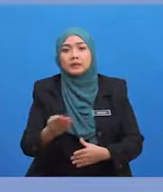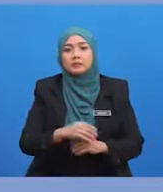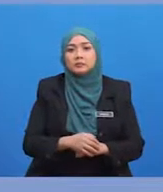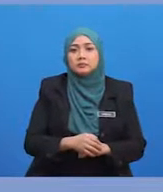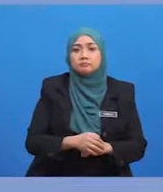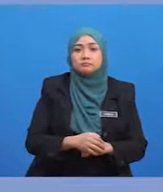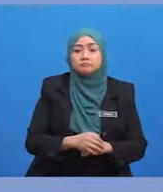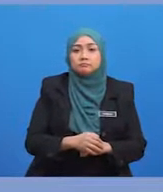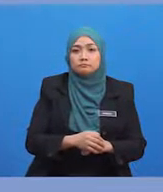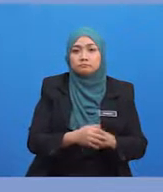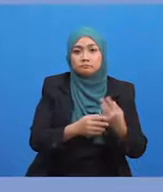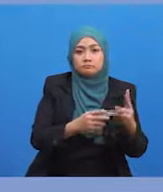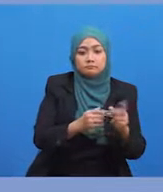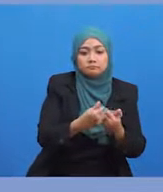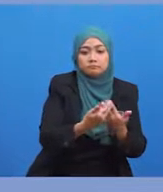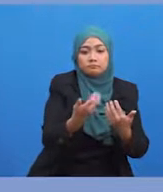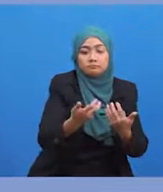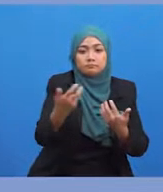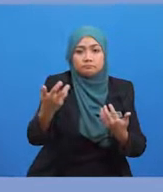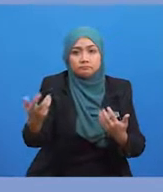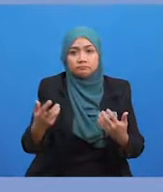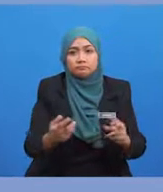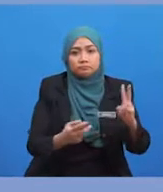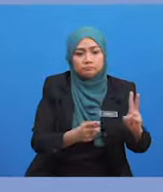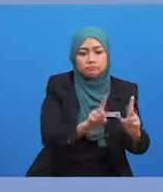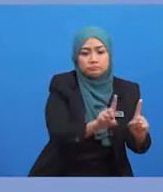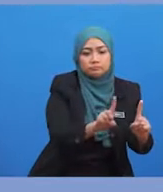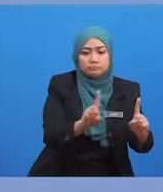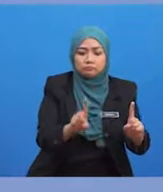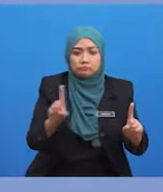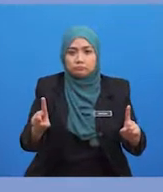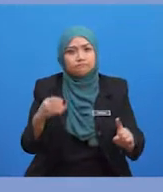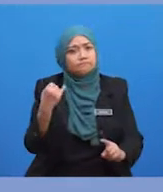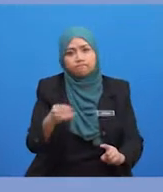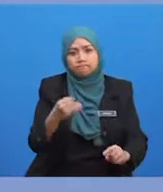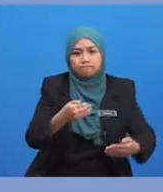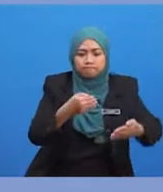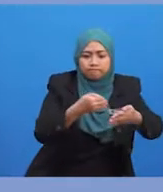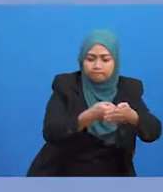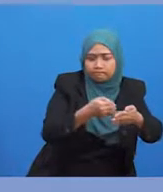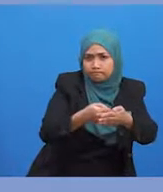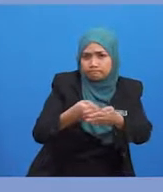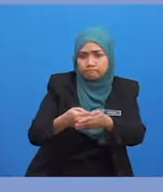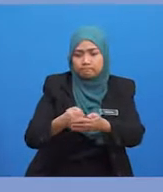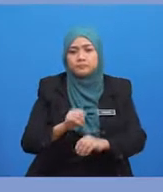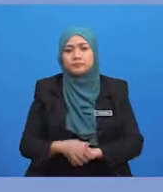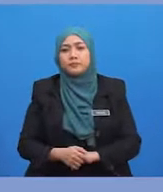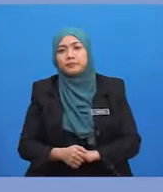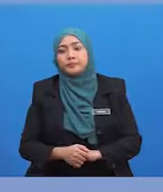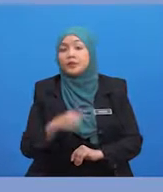penjarakan sosial, iaitu tidak dibenarkan bersentuhan. Sentiasa menggunakan pelitup